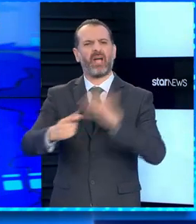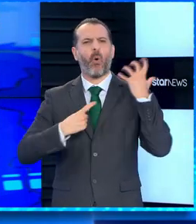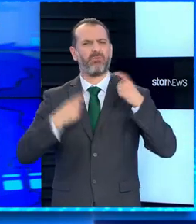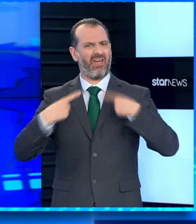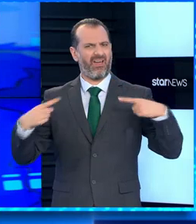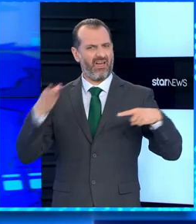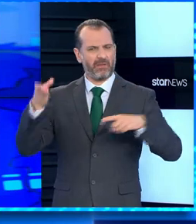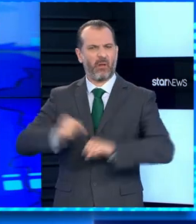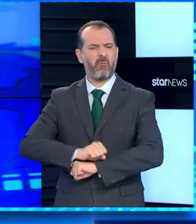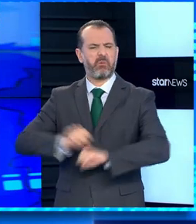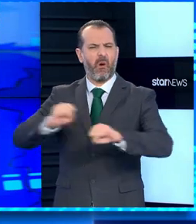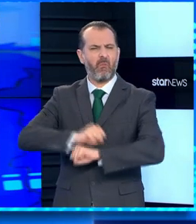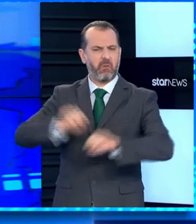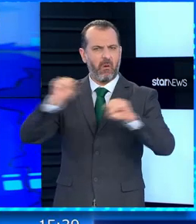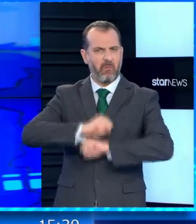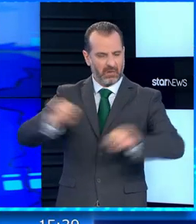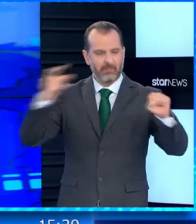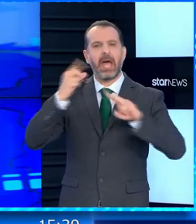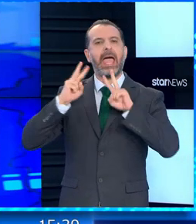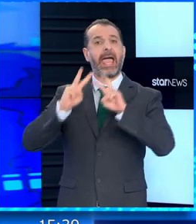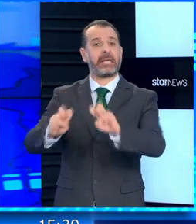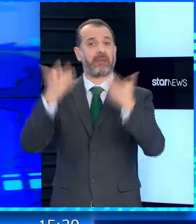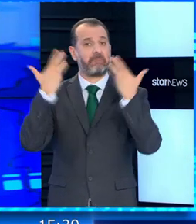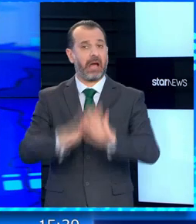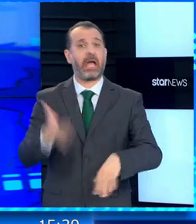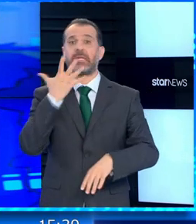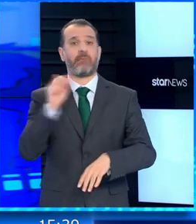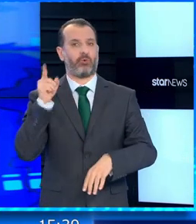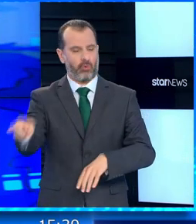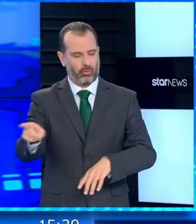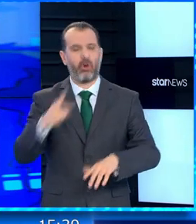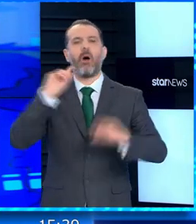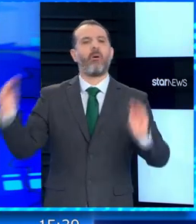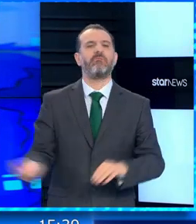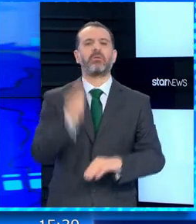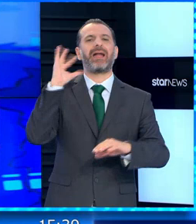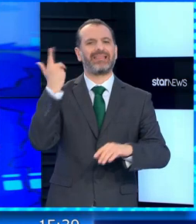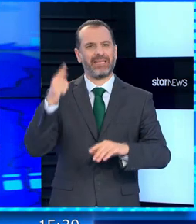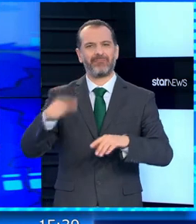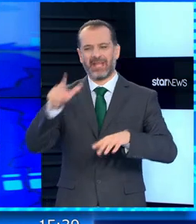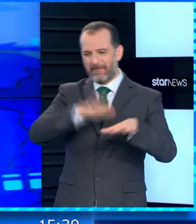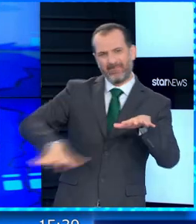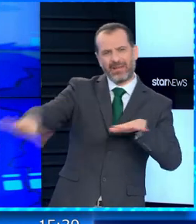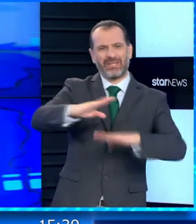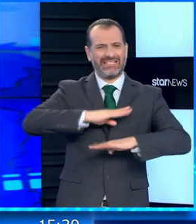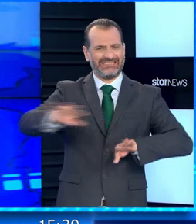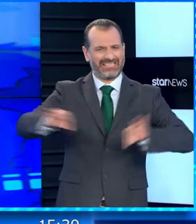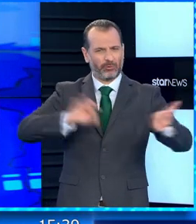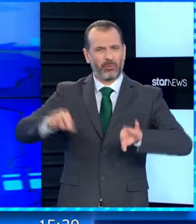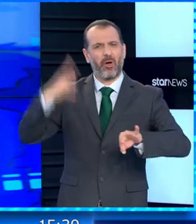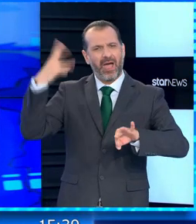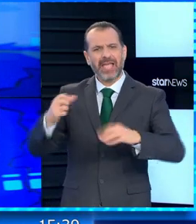έγιναν επειδή δεν είχαν καθαριστεί επαρκώς οι χώροι του στρατοπέδου από τα χόρτα. Αυτό είναι το συμπέρασμα στο οποίο κατέληξε η ΕΔΕ